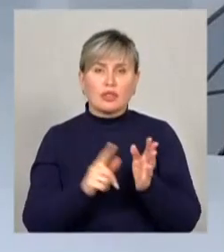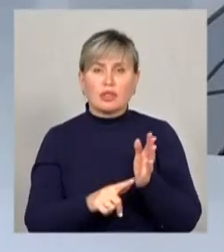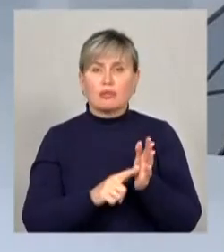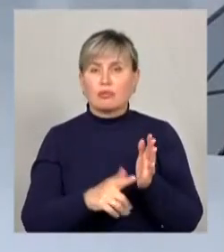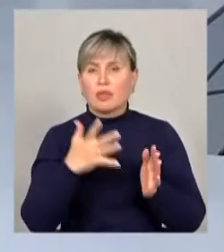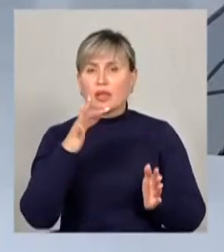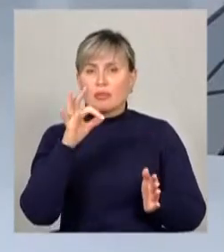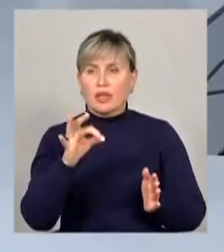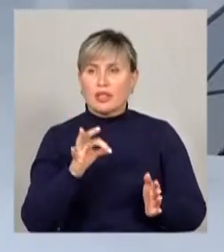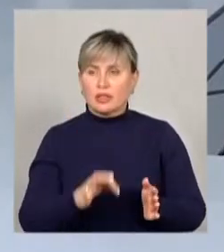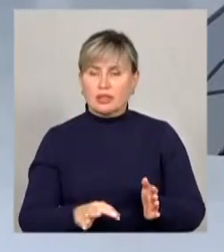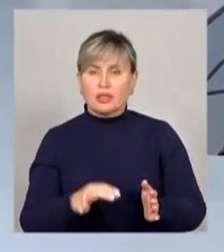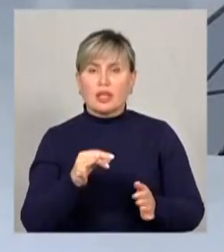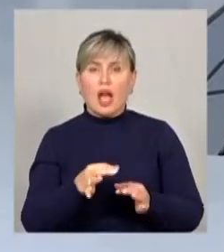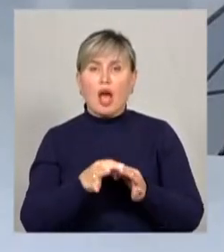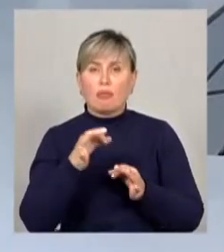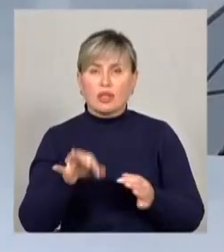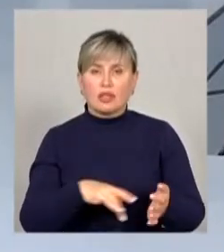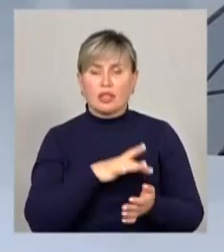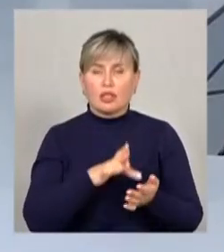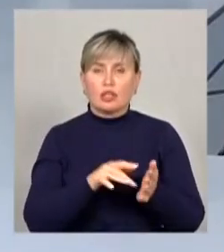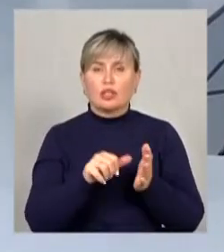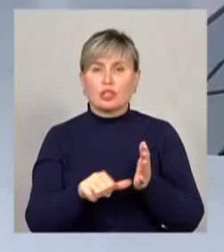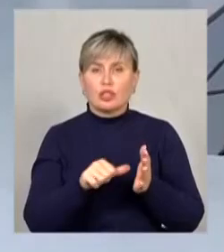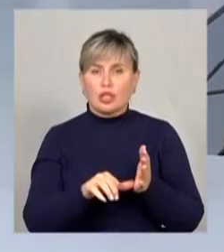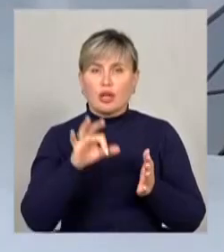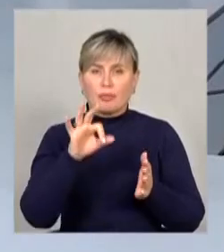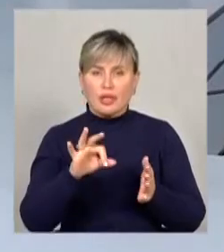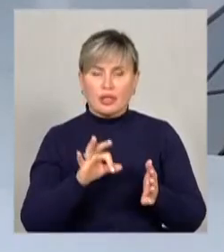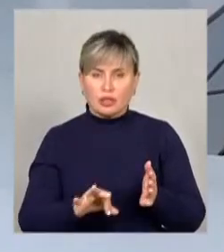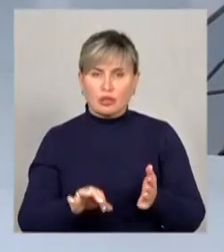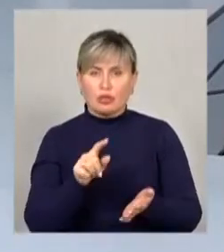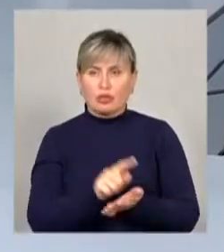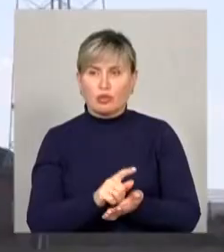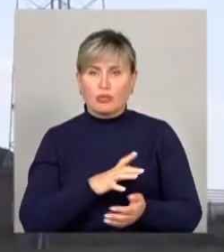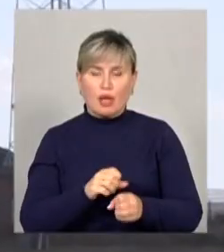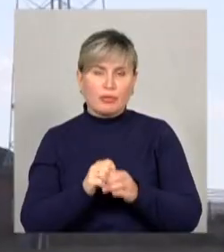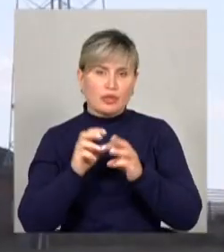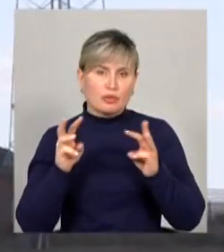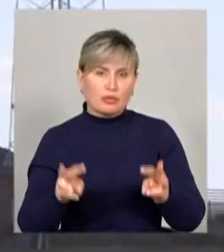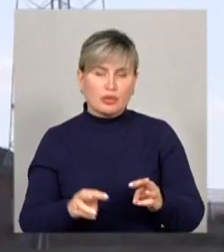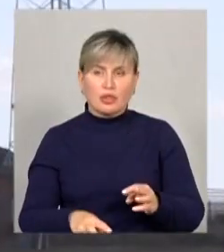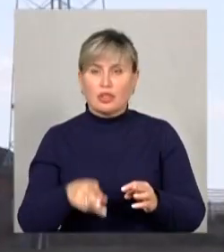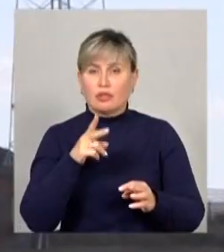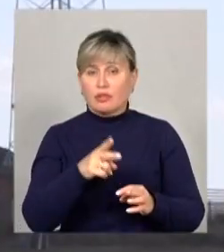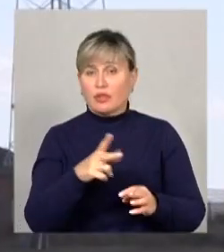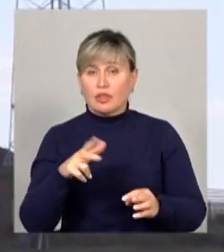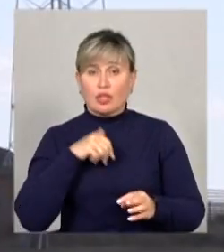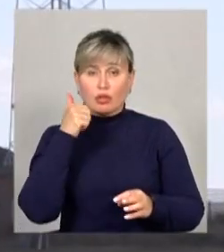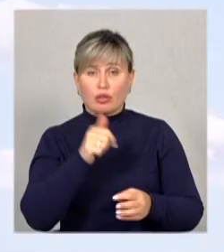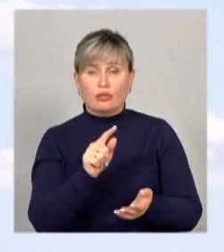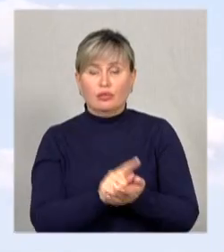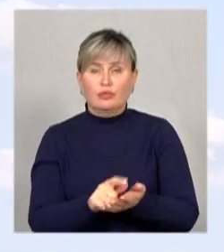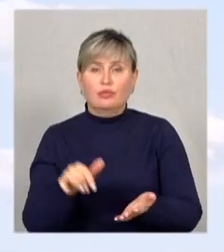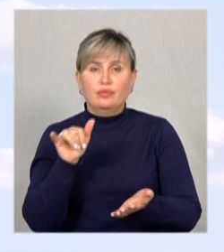охвата, и областные города они 60% охвата должны обеспечить. В 2023 году они должны